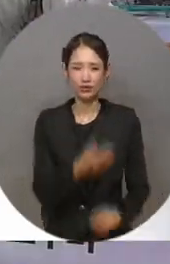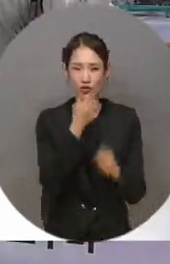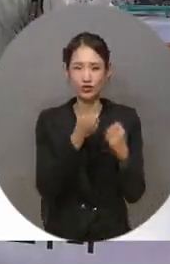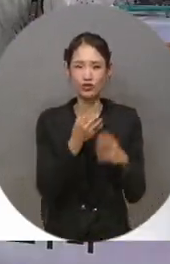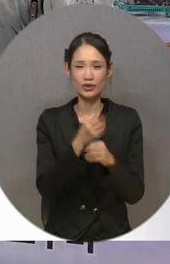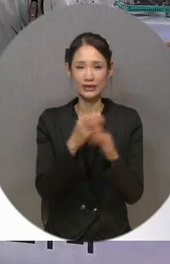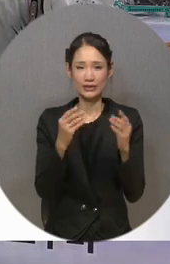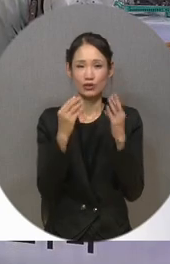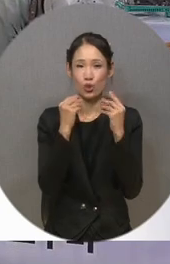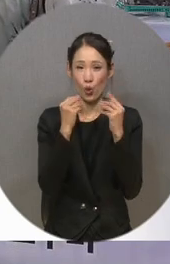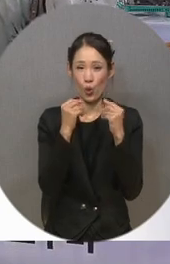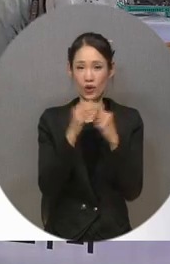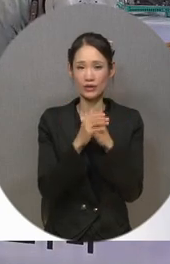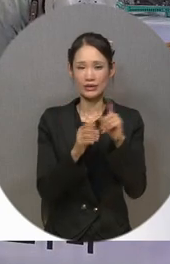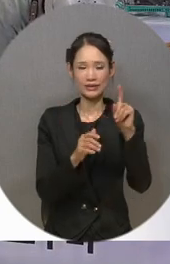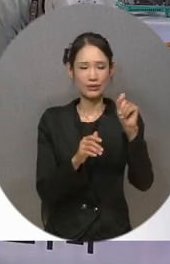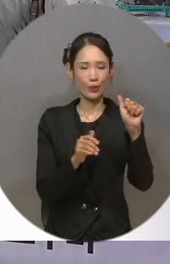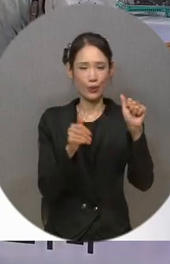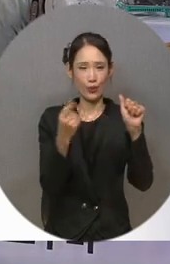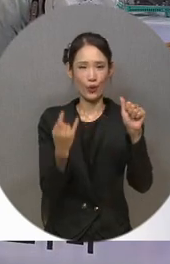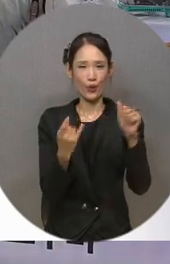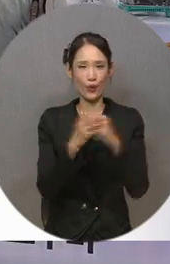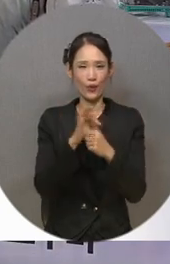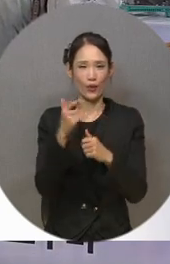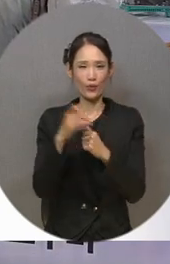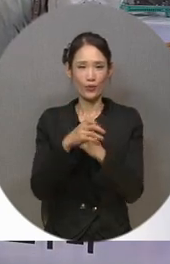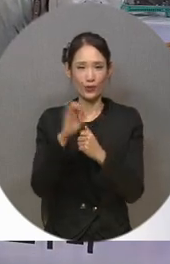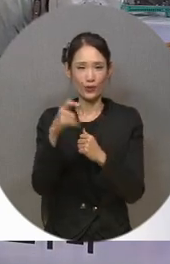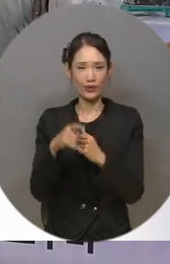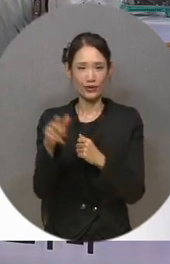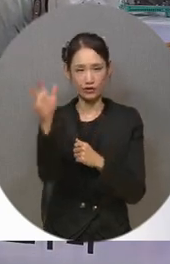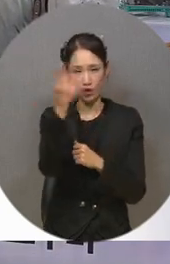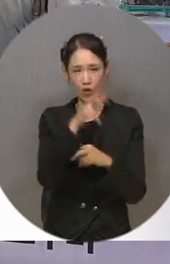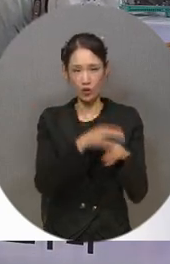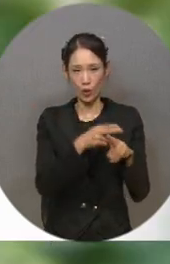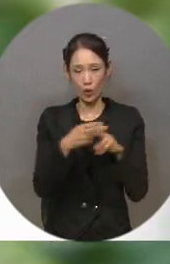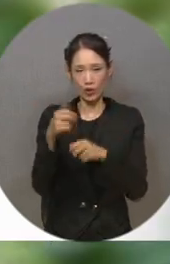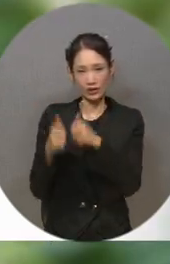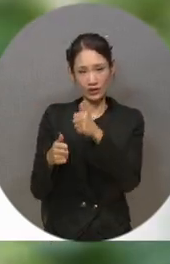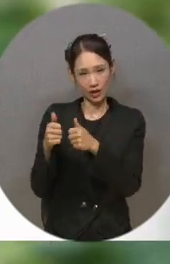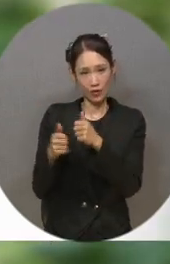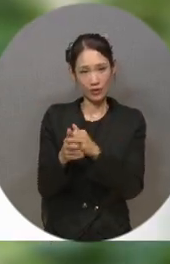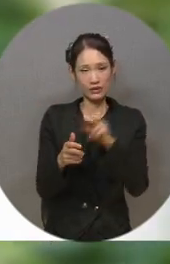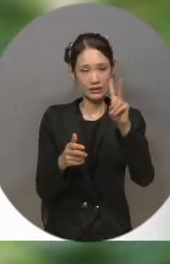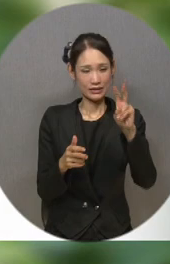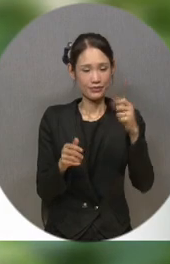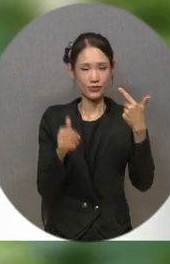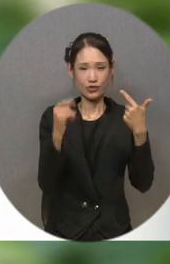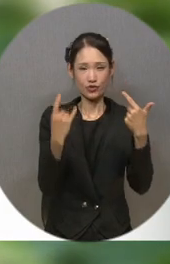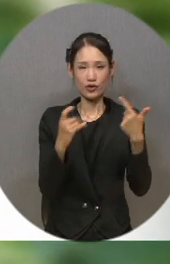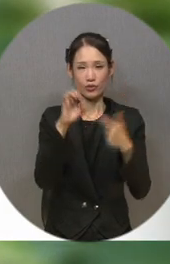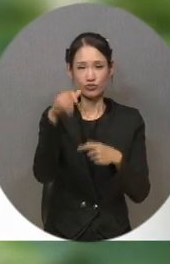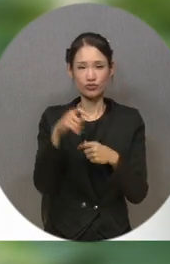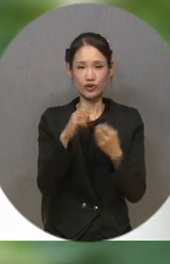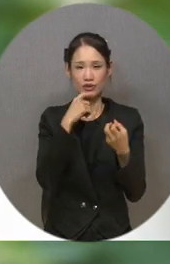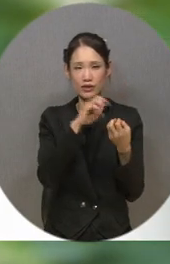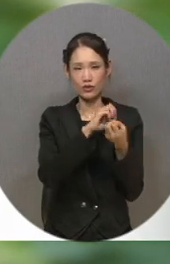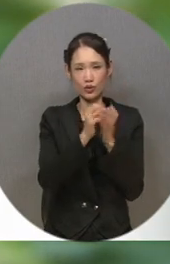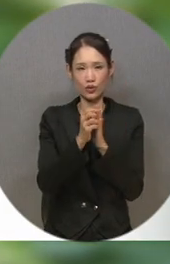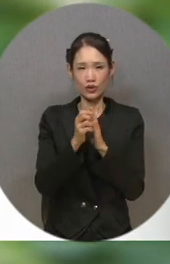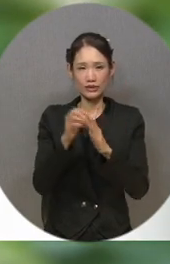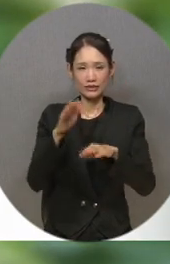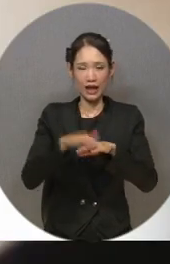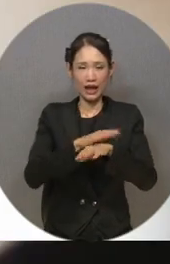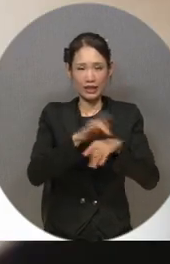축제 기간 중 토요일에는 제15회 황토골 무한 전국 요리 경연대회와 제26회 무한 연꽃 사생실기